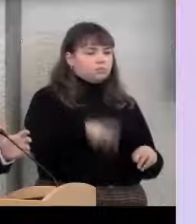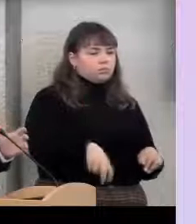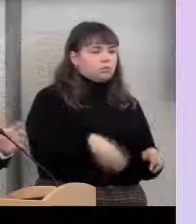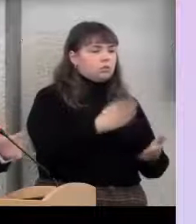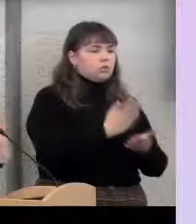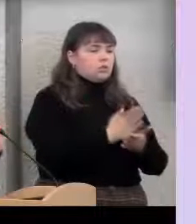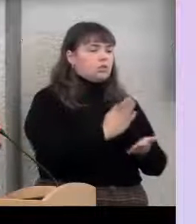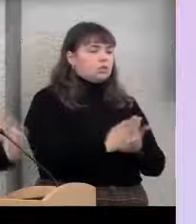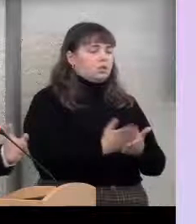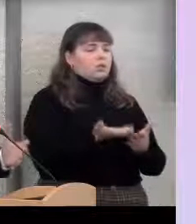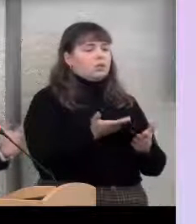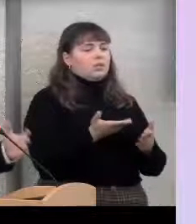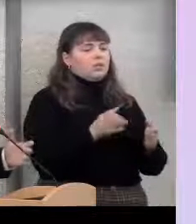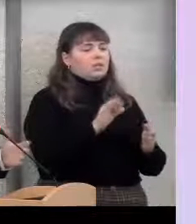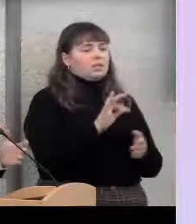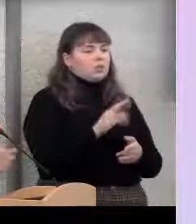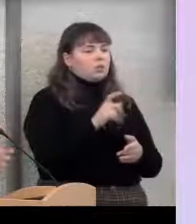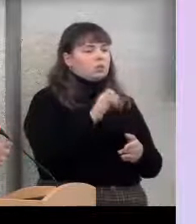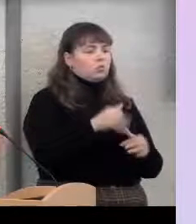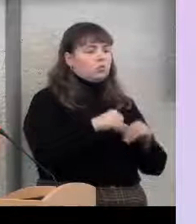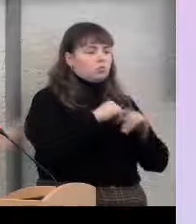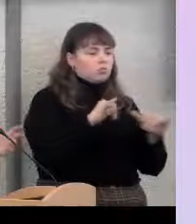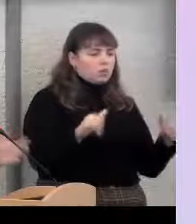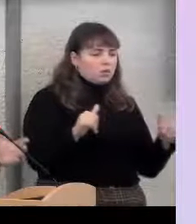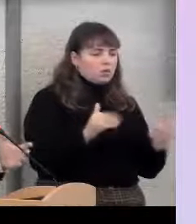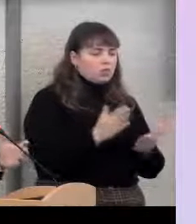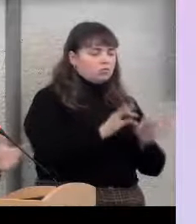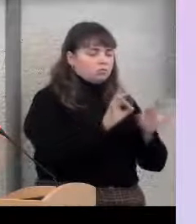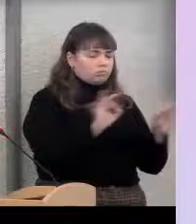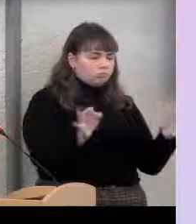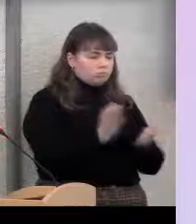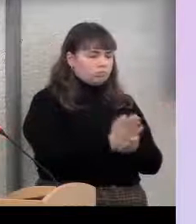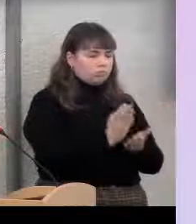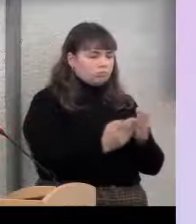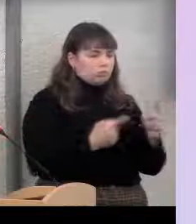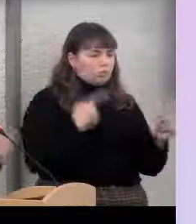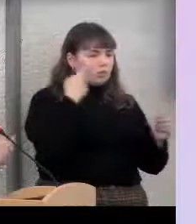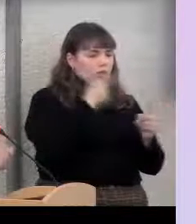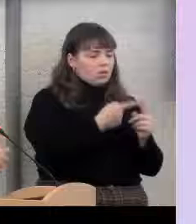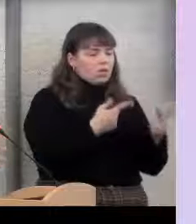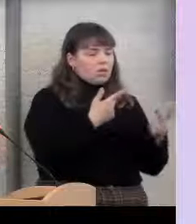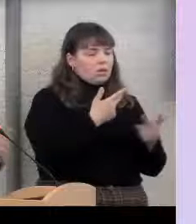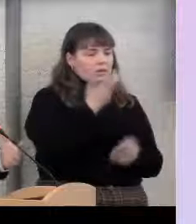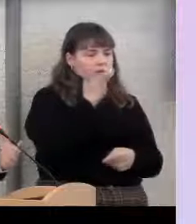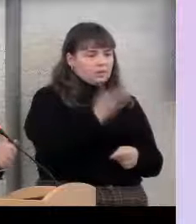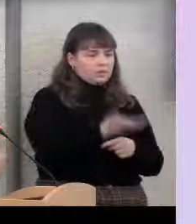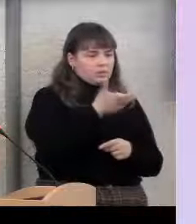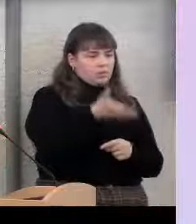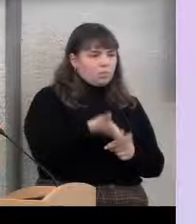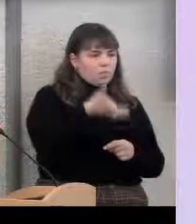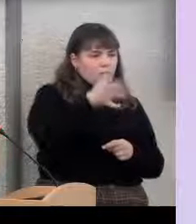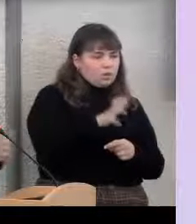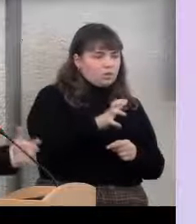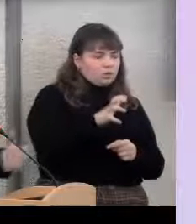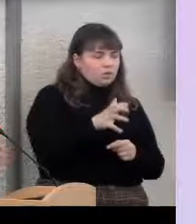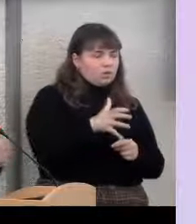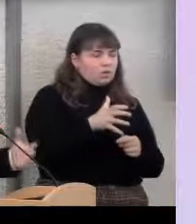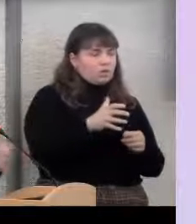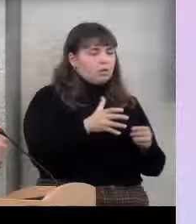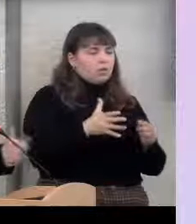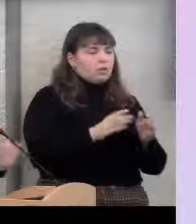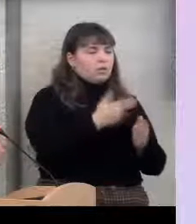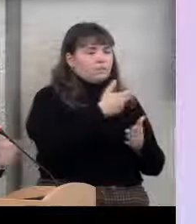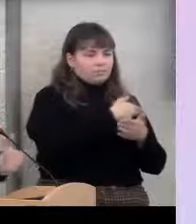plėtros koncepcija ir toje koncepcijoje buvo išsikeltas tikslas 3 kartus padidinti startuolio sistemą ir kaip mes